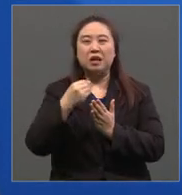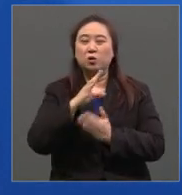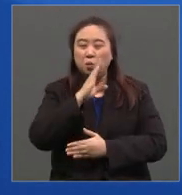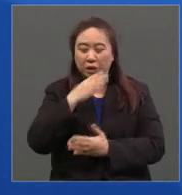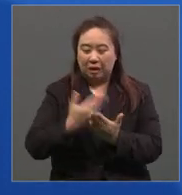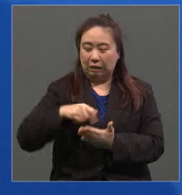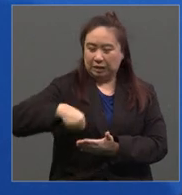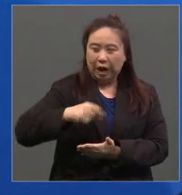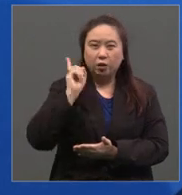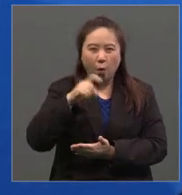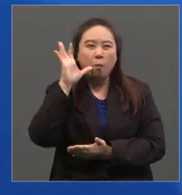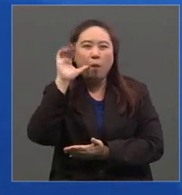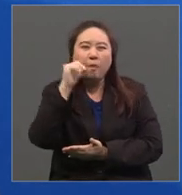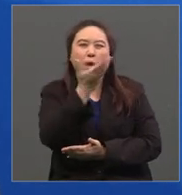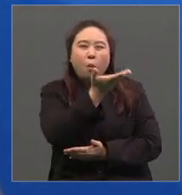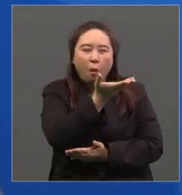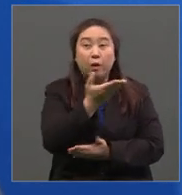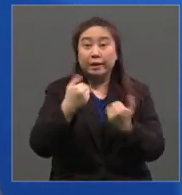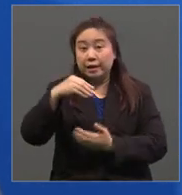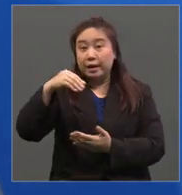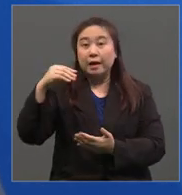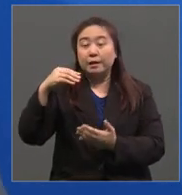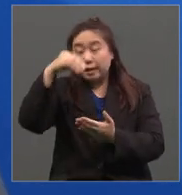ค่ะ7ปีค่ะ